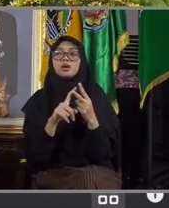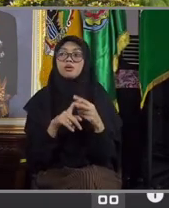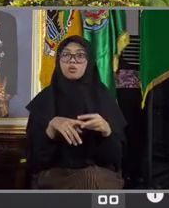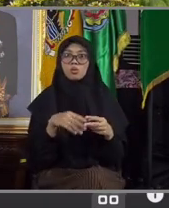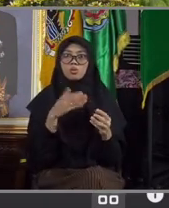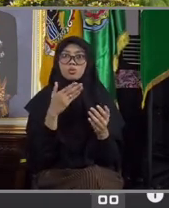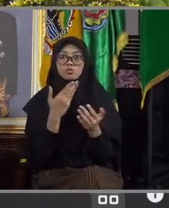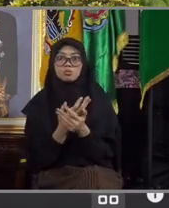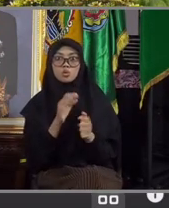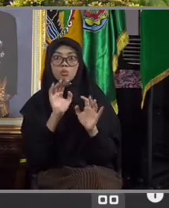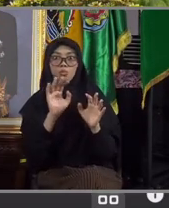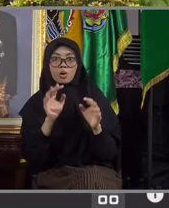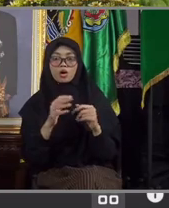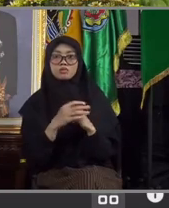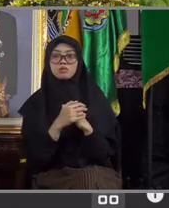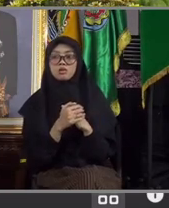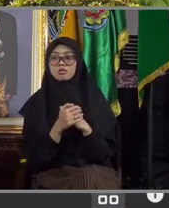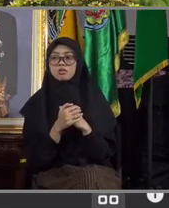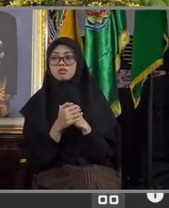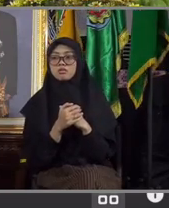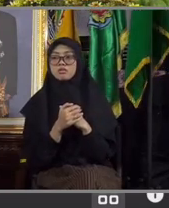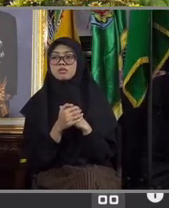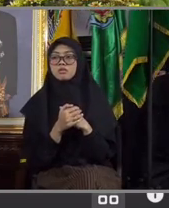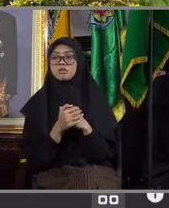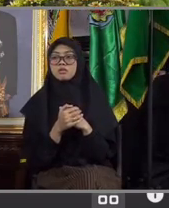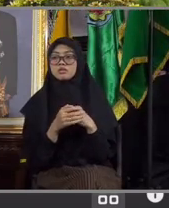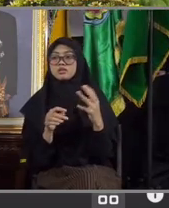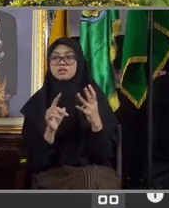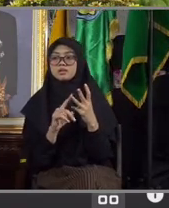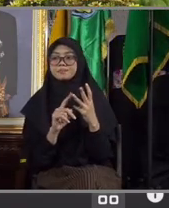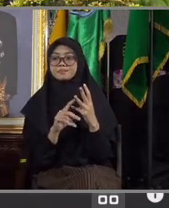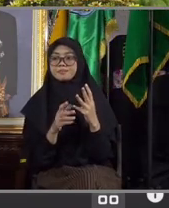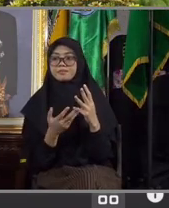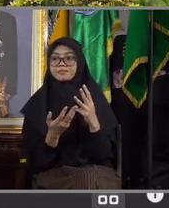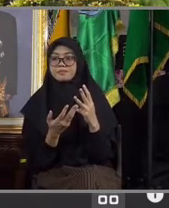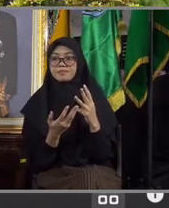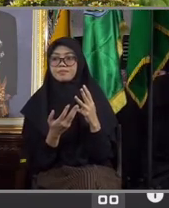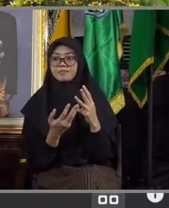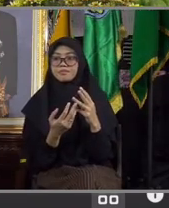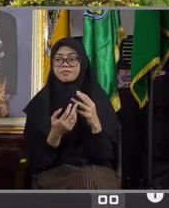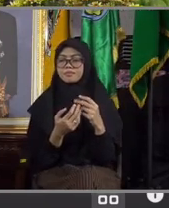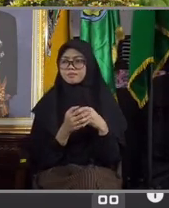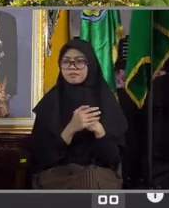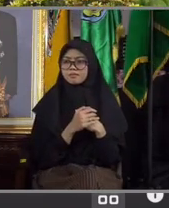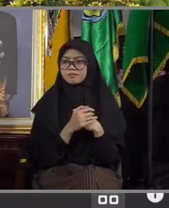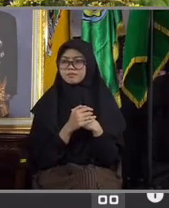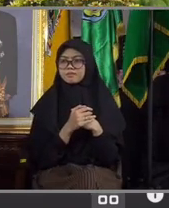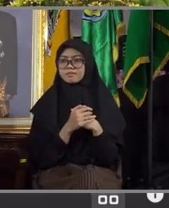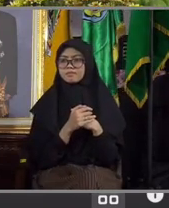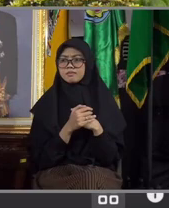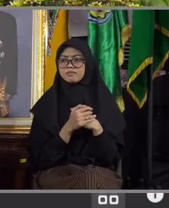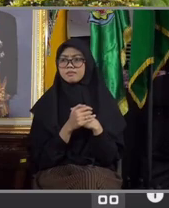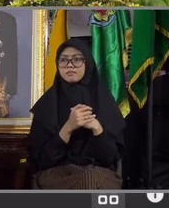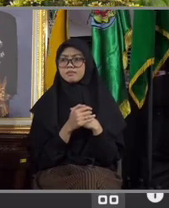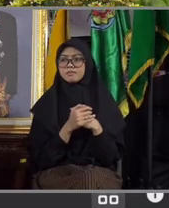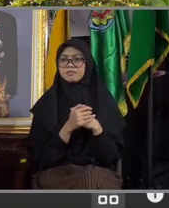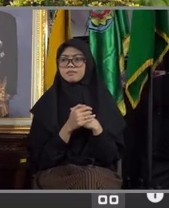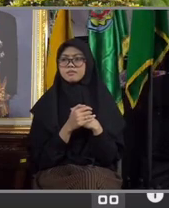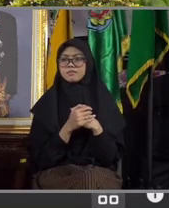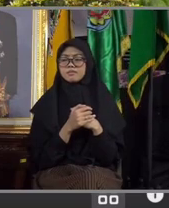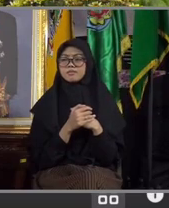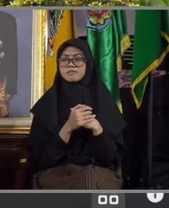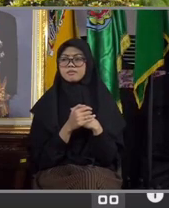ya iki mau. Ya, yang ketiga, Pak. RTLH. Oh, RTLH.